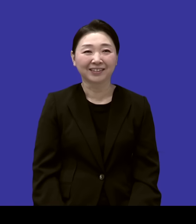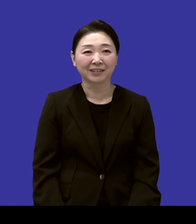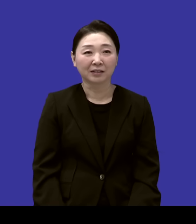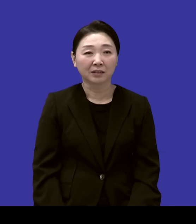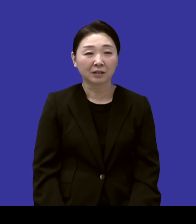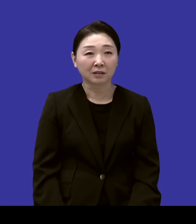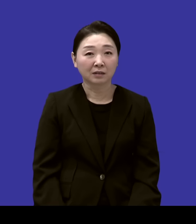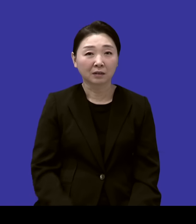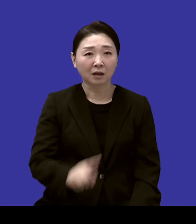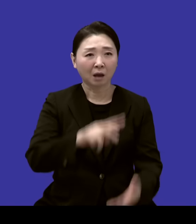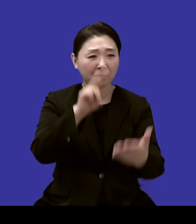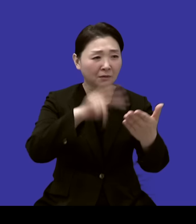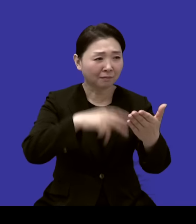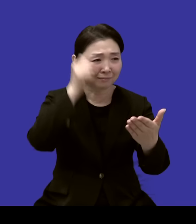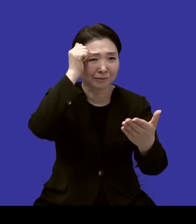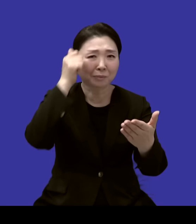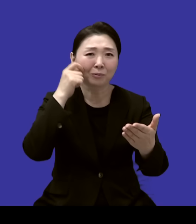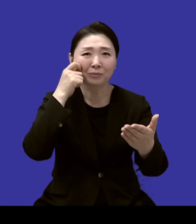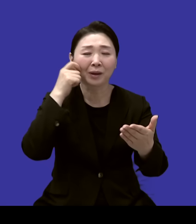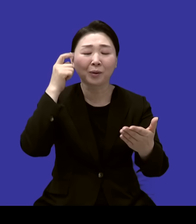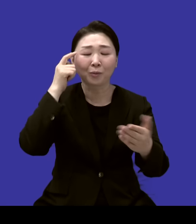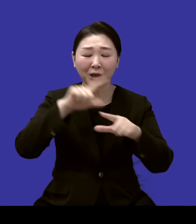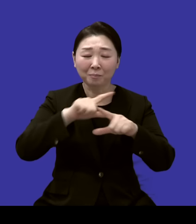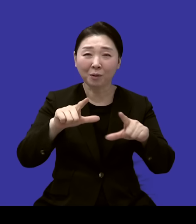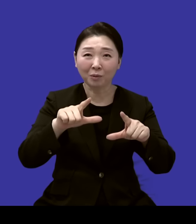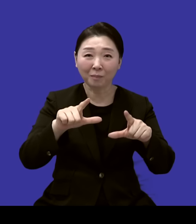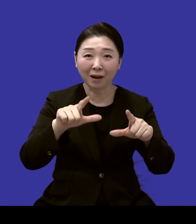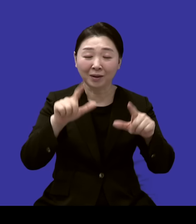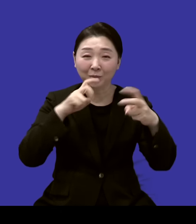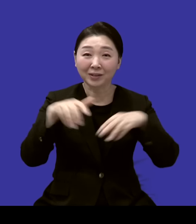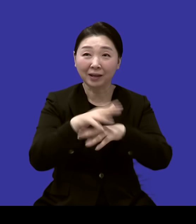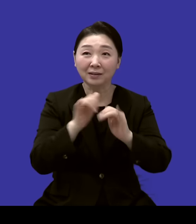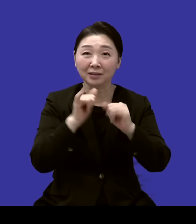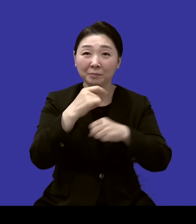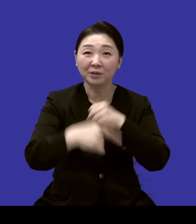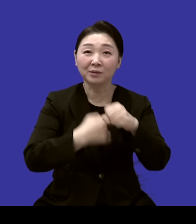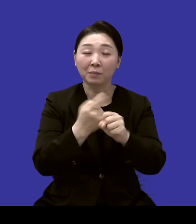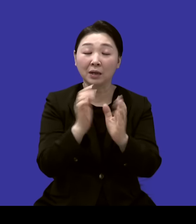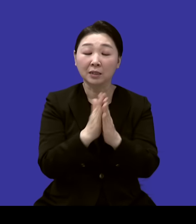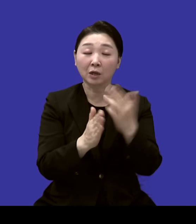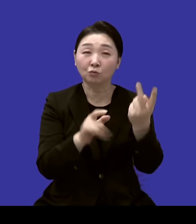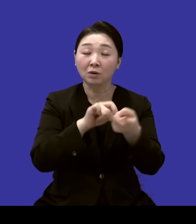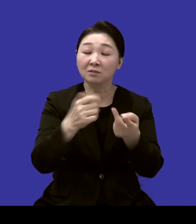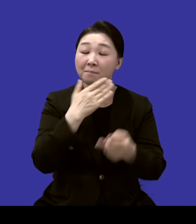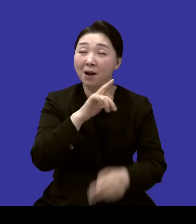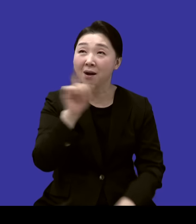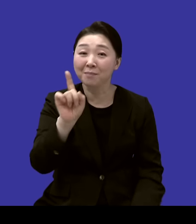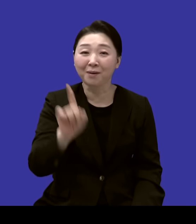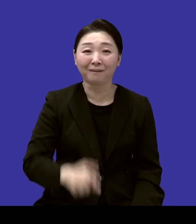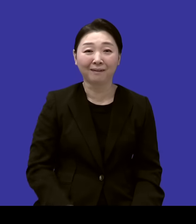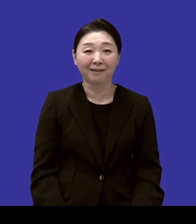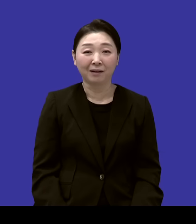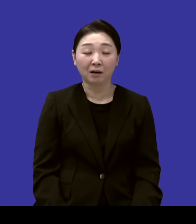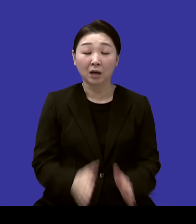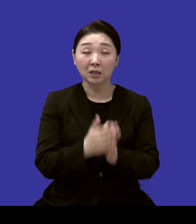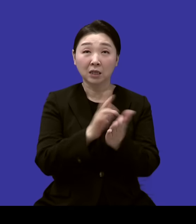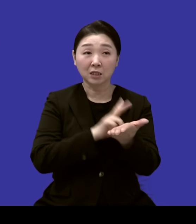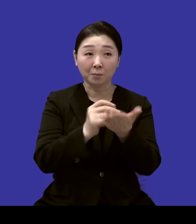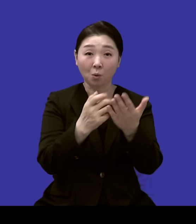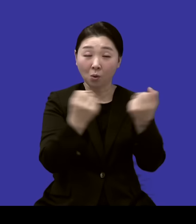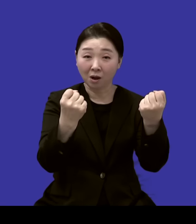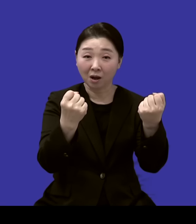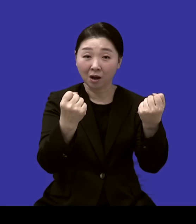외워지. 책 제목이 평범한 직장인이 어떻게 1년 만에 2권의 책을 썼을까? 야, 이거 보통 이제 책이 제목이 따로